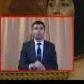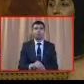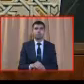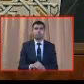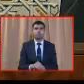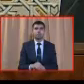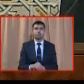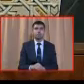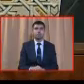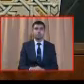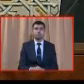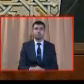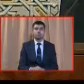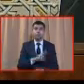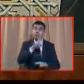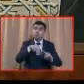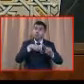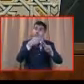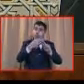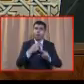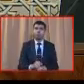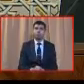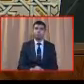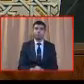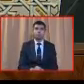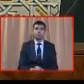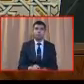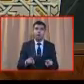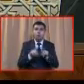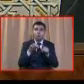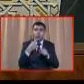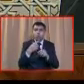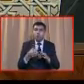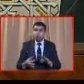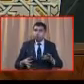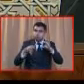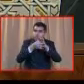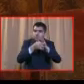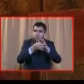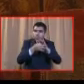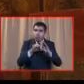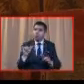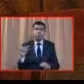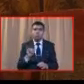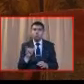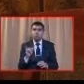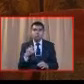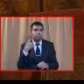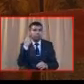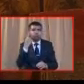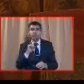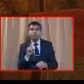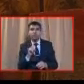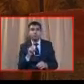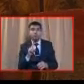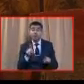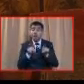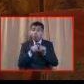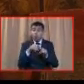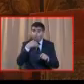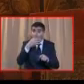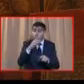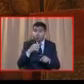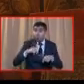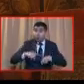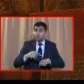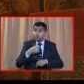تفضل السيد الوزير. طيب، الشراكات هو تعاقد ما يمكن إلا التزموا به، ولكن إذا